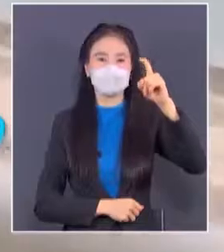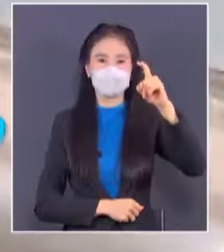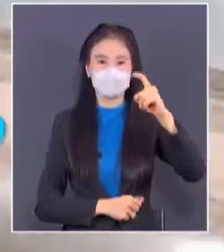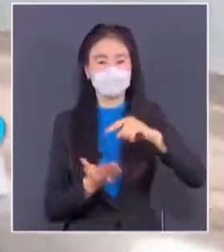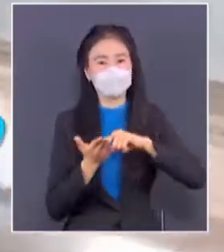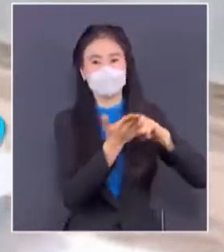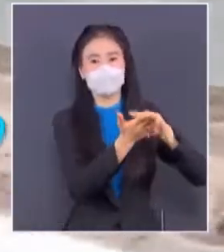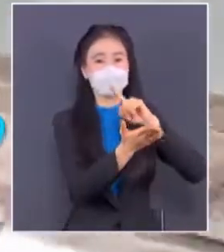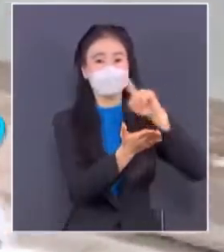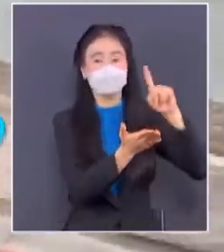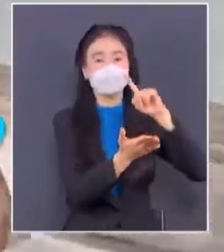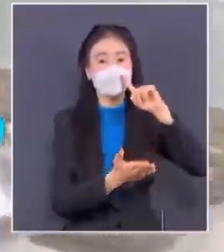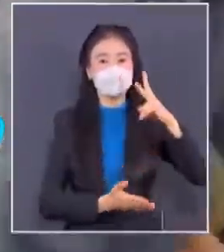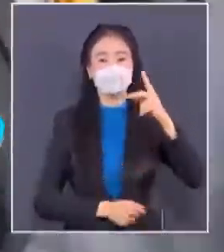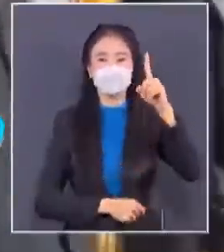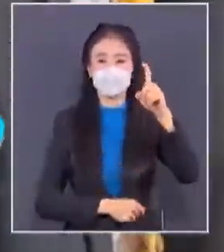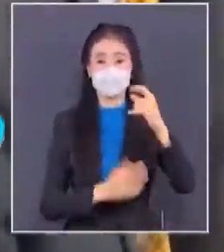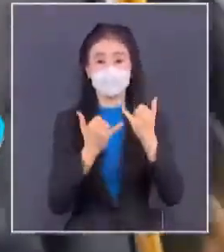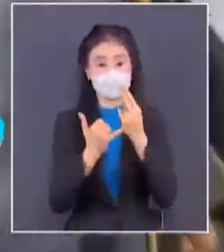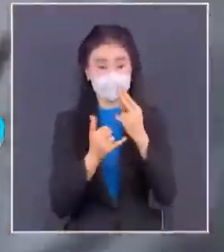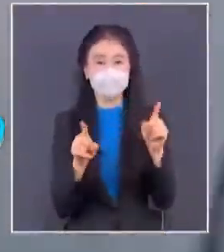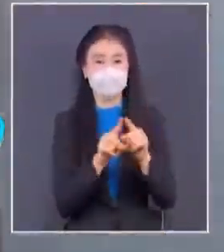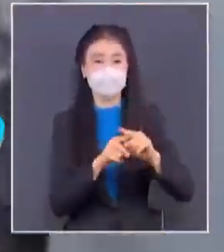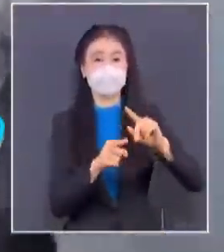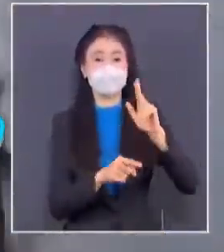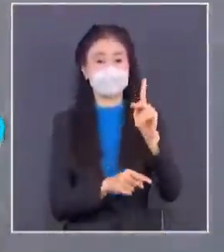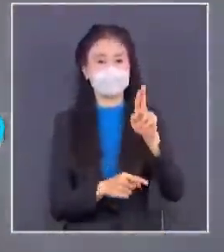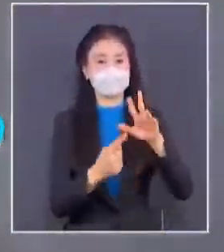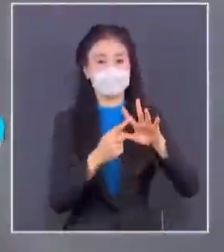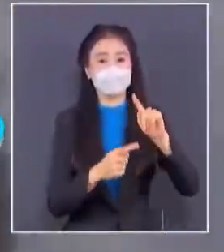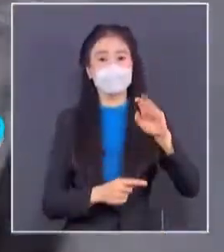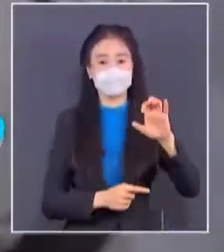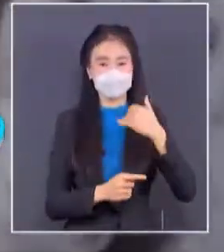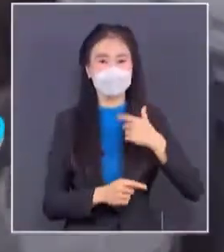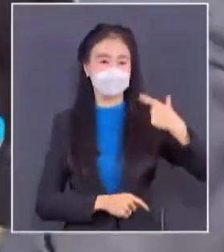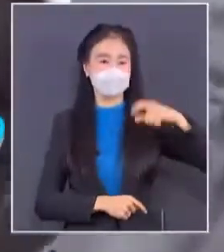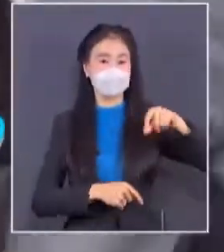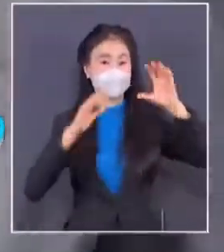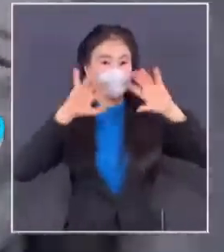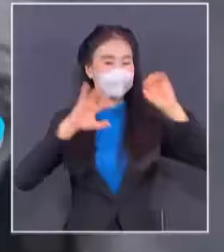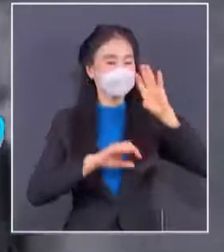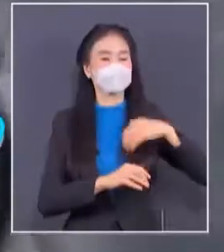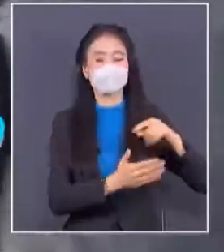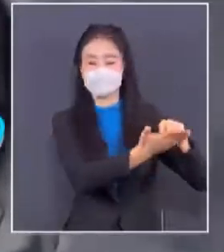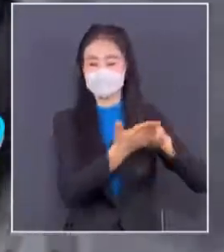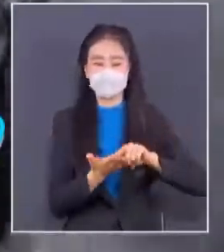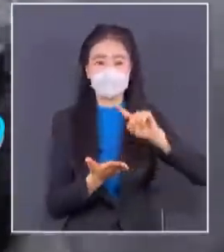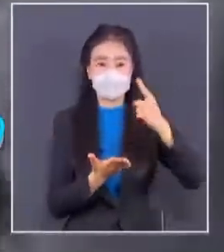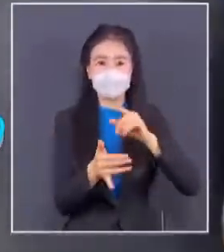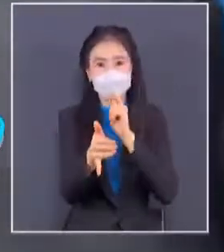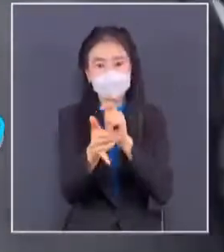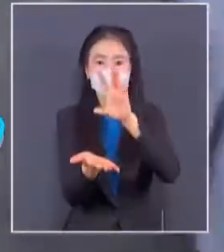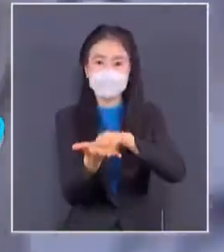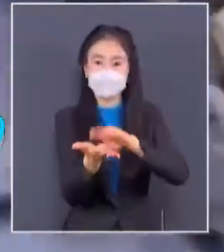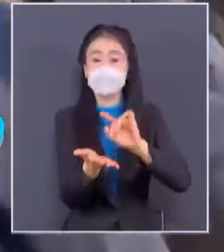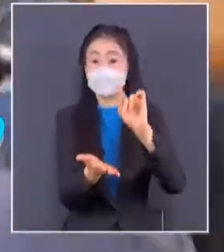ถยื่นฟ้องต่อศาลซ้ำได้ อ ีกก็คือกรณีของกระติกอัยการก็เลยบอกว่าเอากลับไปก่ อ นเอากลับไปก่อนไปทำการสอบปาก